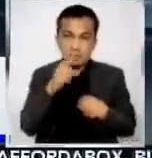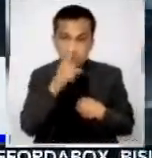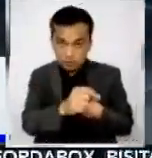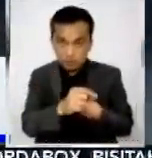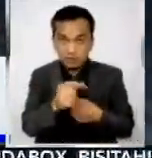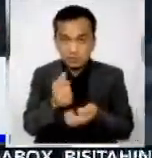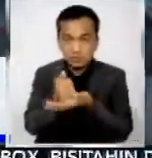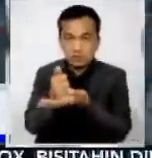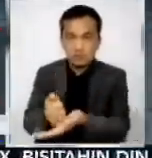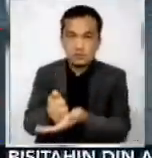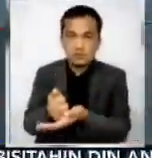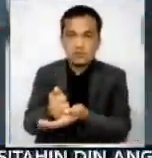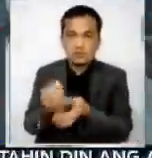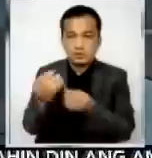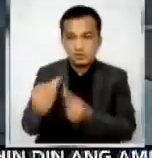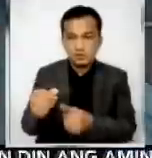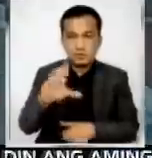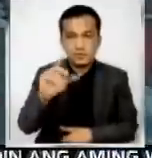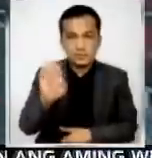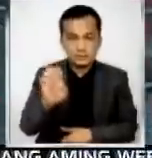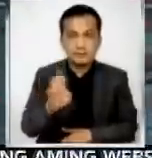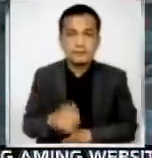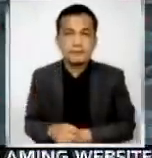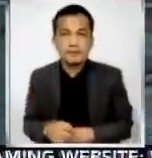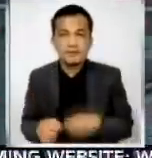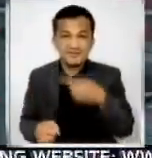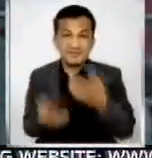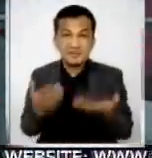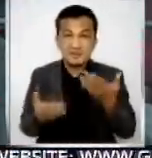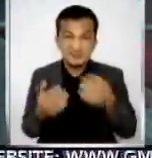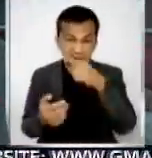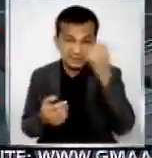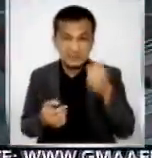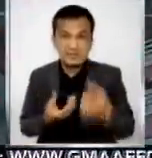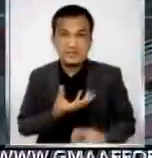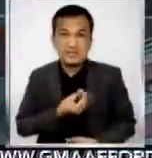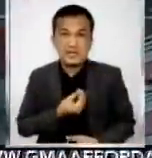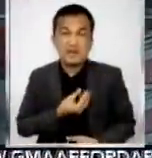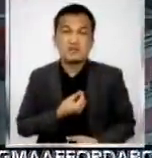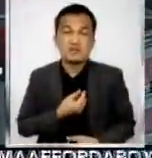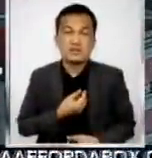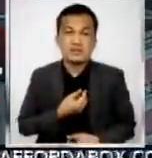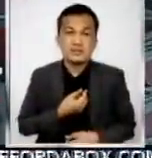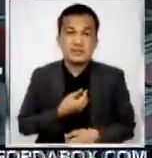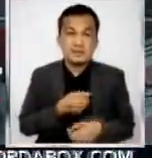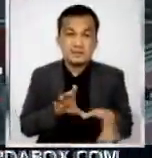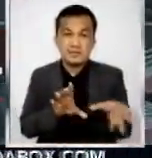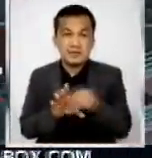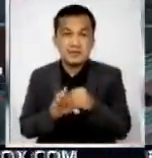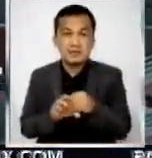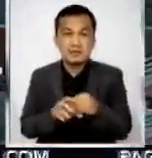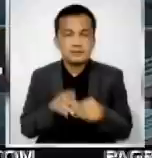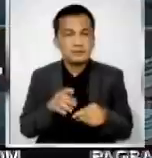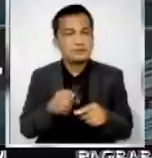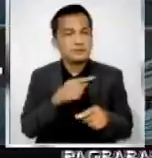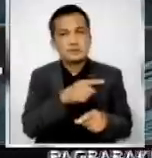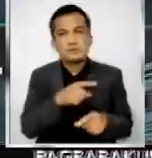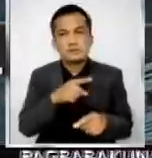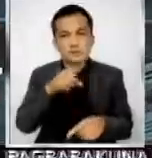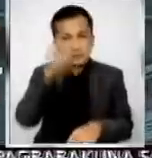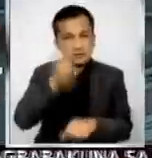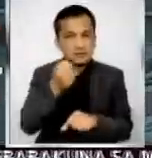kaso. Eh siguro dahil natatakot silang makialam, matamay o mga notorious din yung mga suspects, mga salbahe talaga. Pero